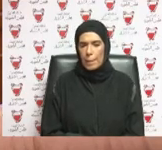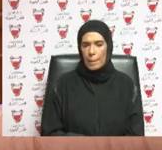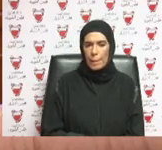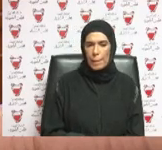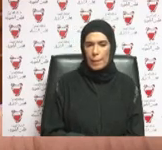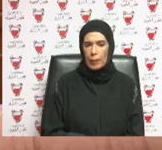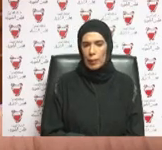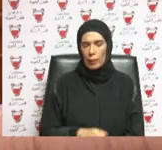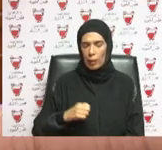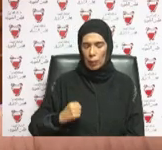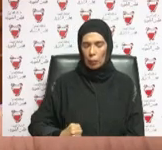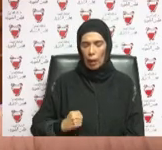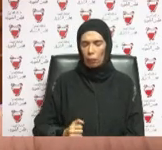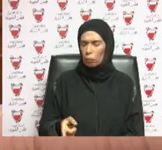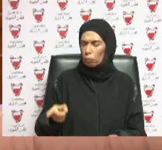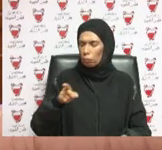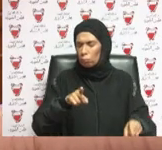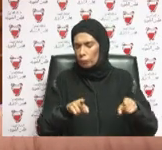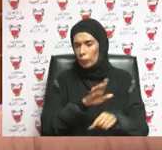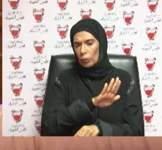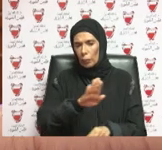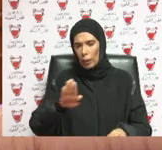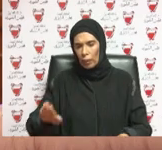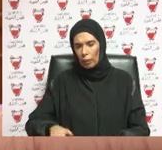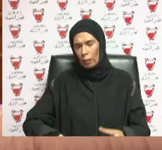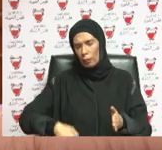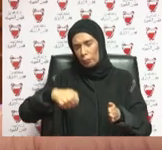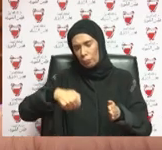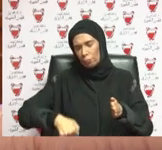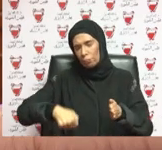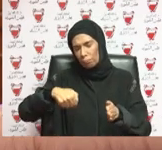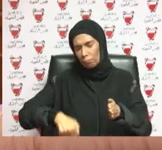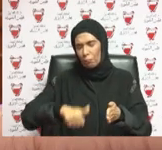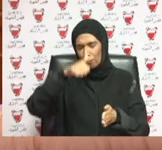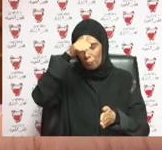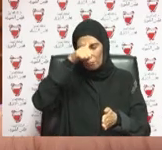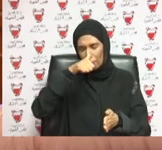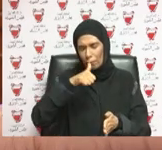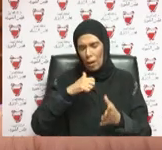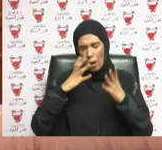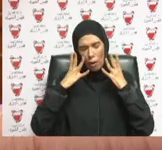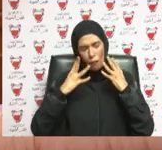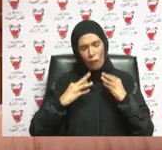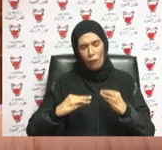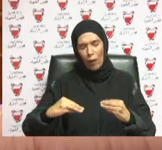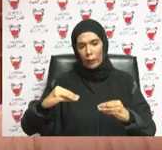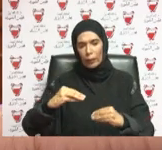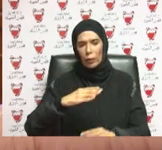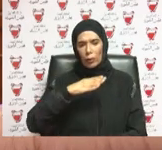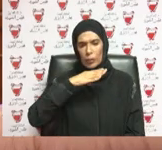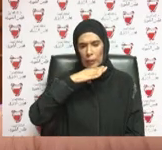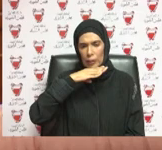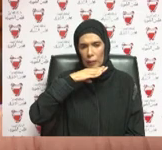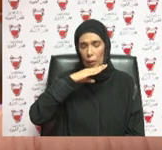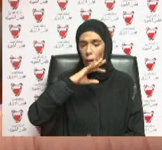هل البحرين جميعهم يعزون بعضهم البعض بفقد الوالد القائد